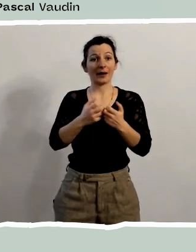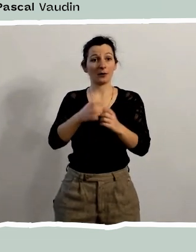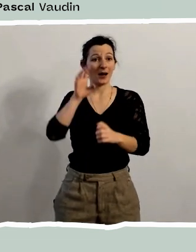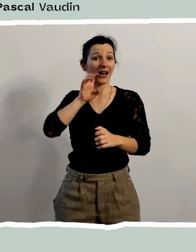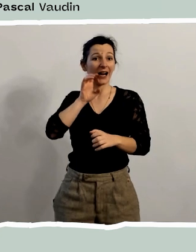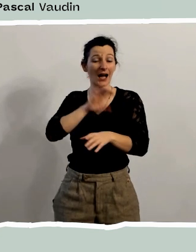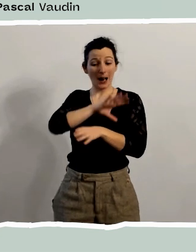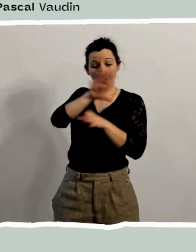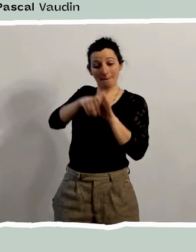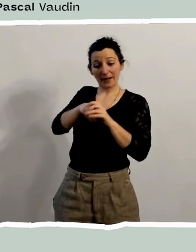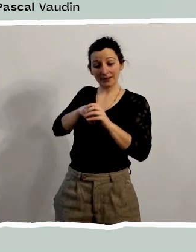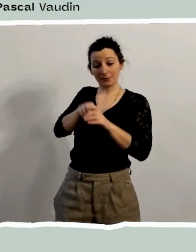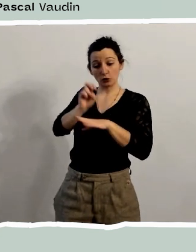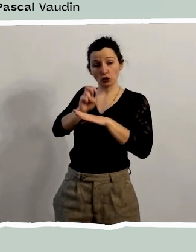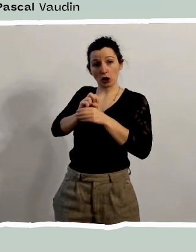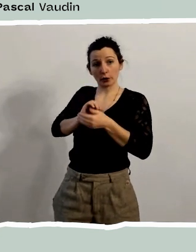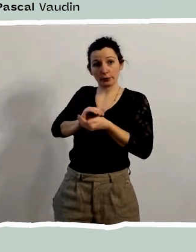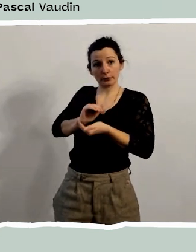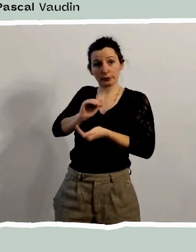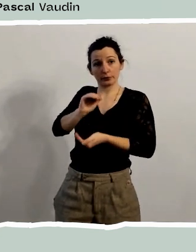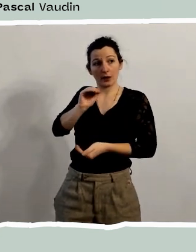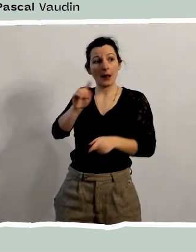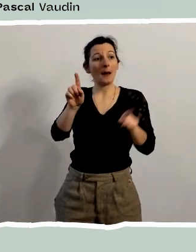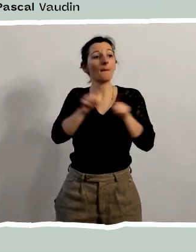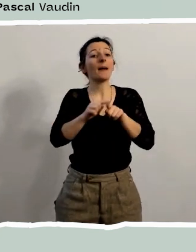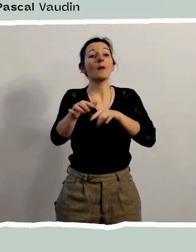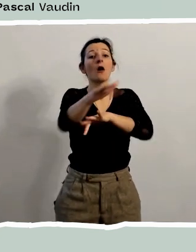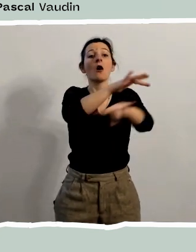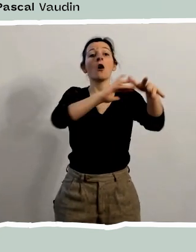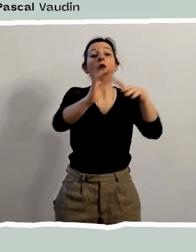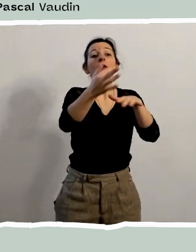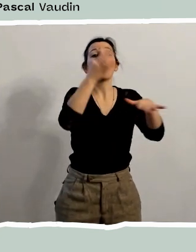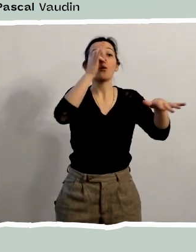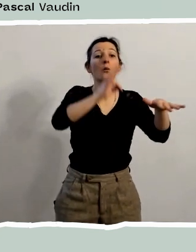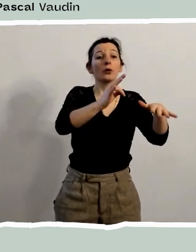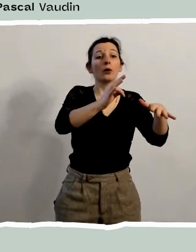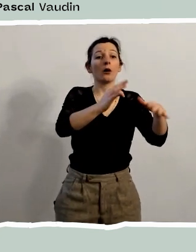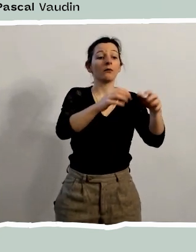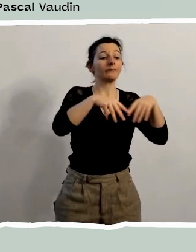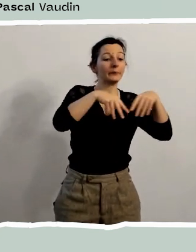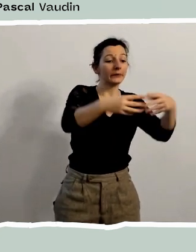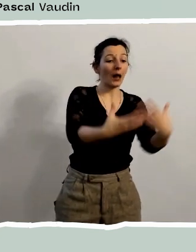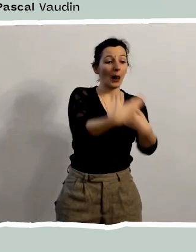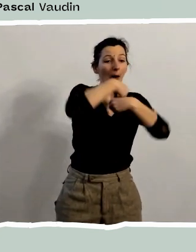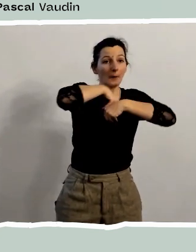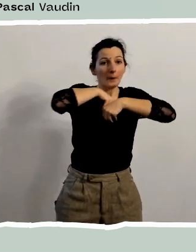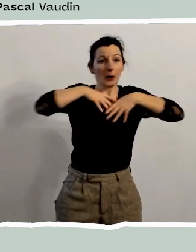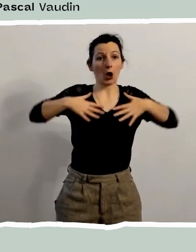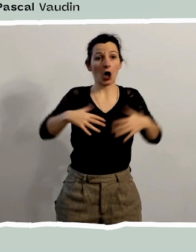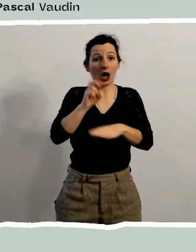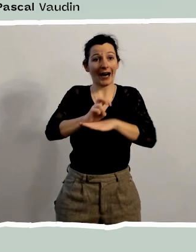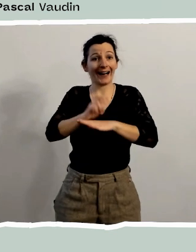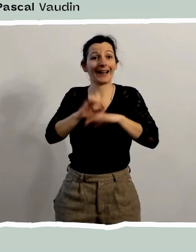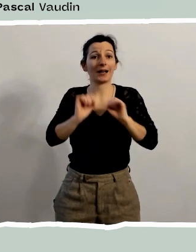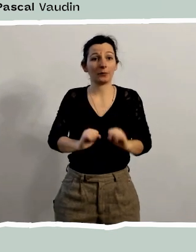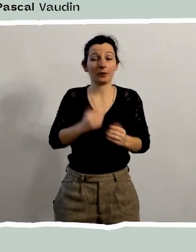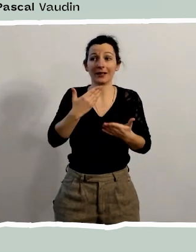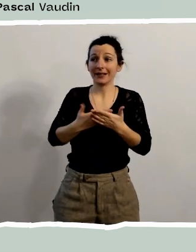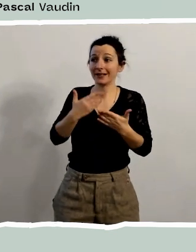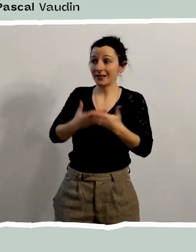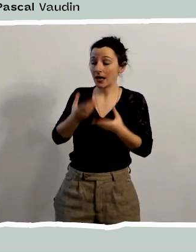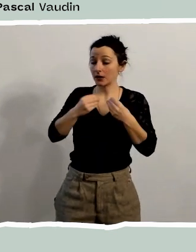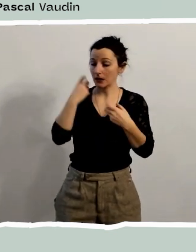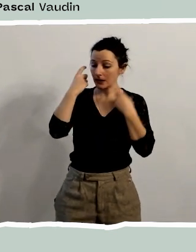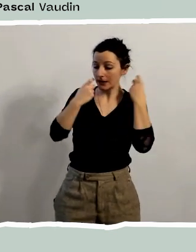graisses, comme beaucoup d'autres polluants environnementaux, dont les pesticides et d'autres. Et en ce moment, c'est une